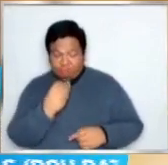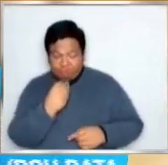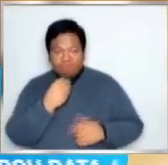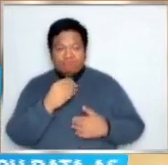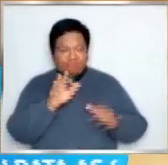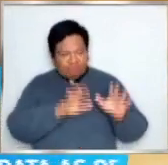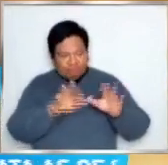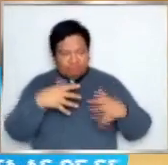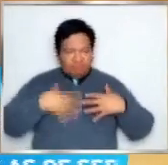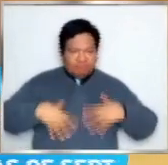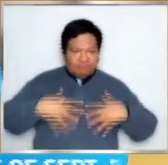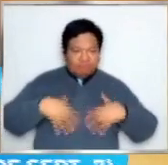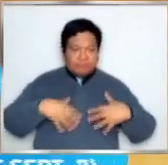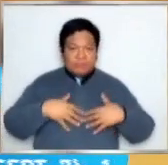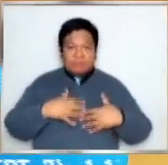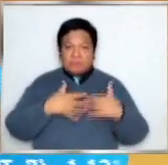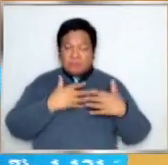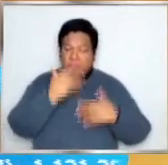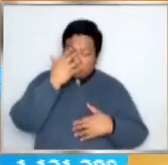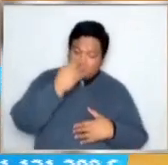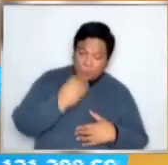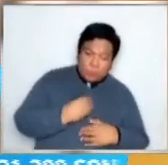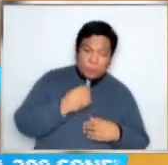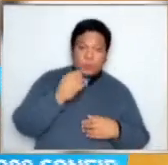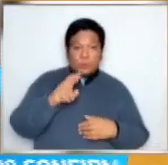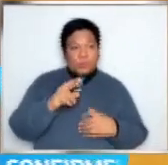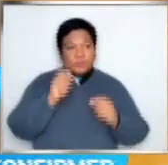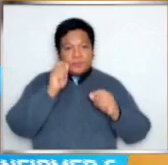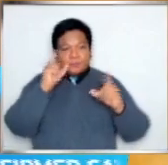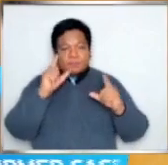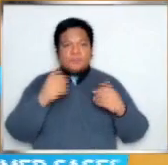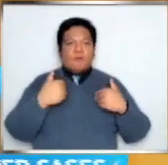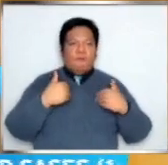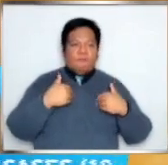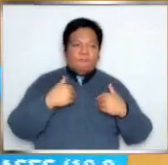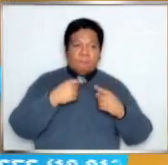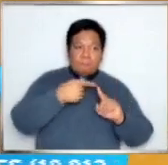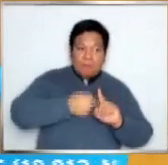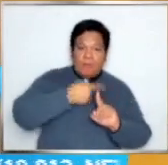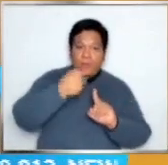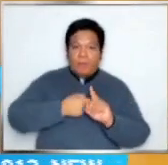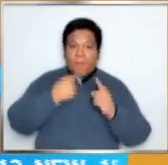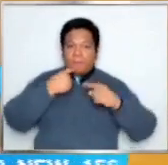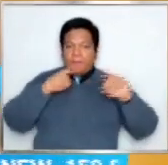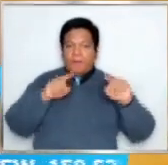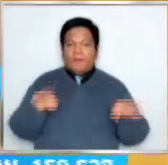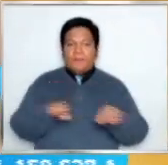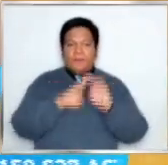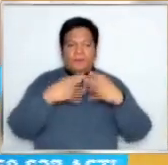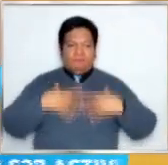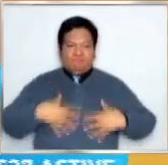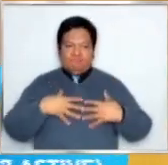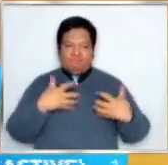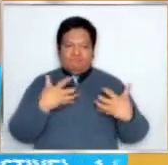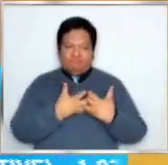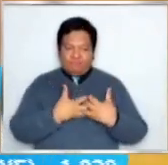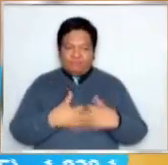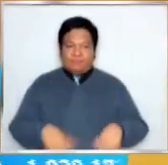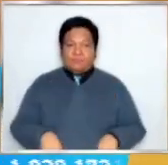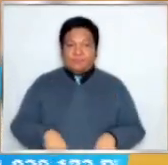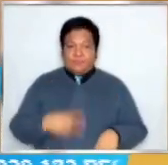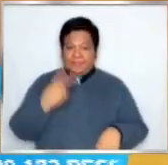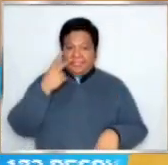bawat monthly milestone may katumbas na food outfit si baby. Sa kuha na ito, sushi at dumpling si